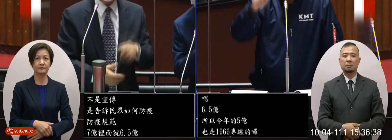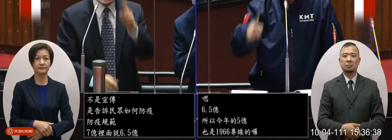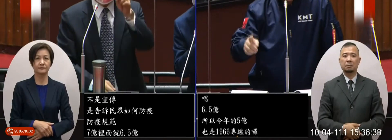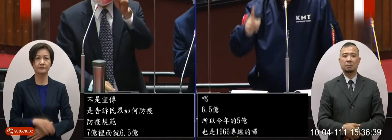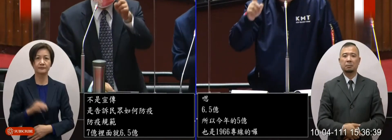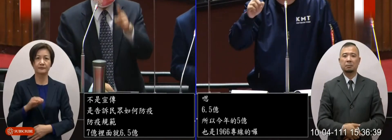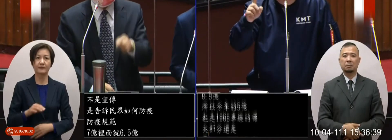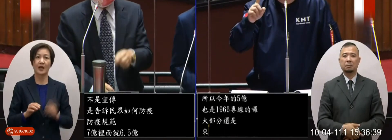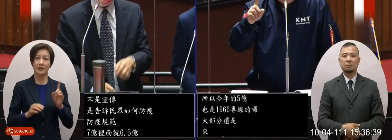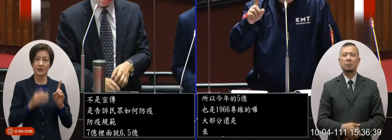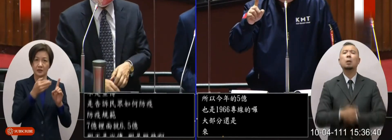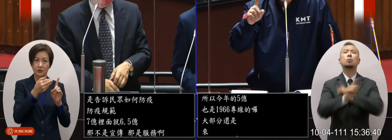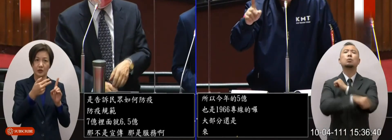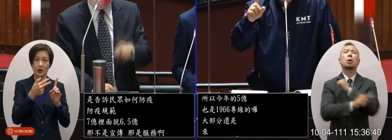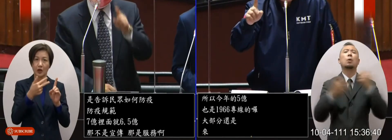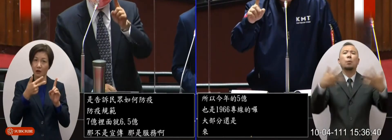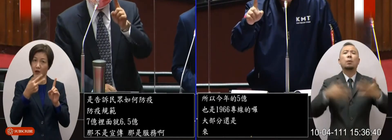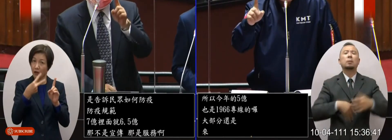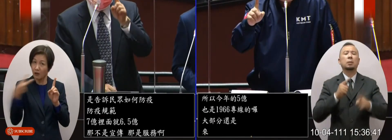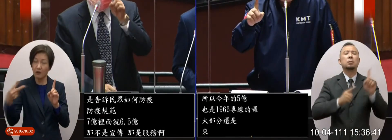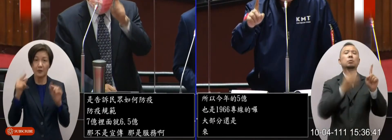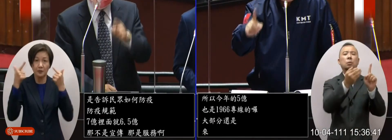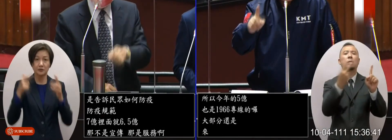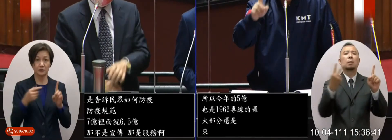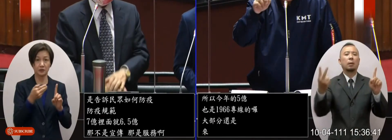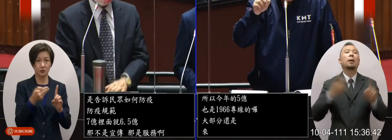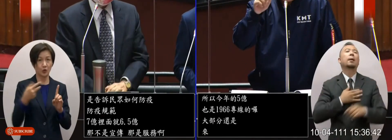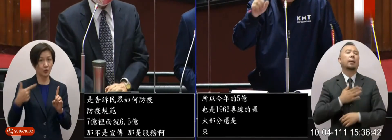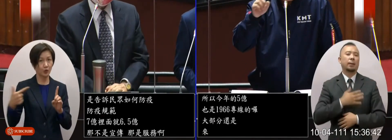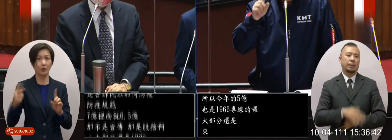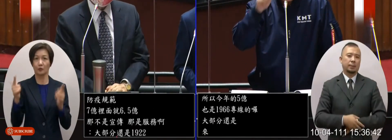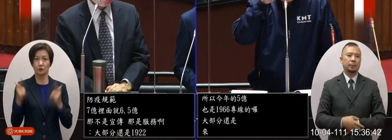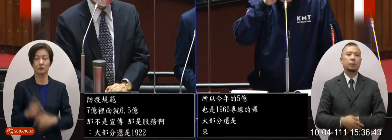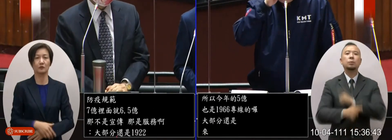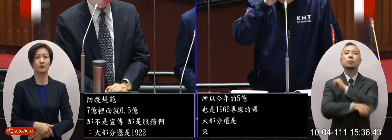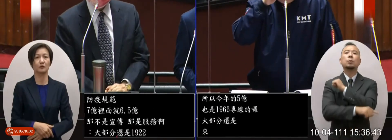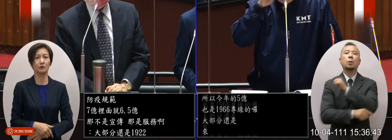问题。 1922， 最后 不是6662， 1922。来，院长，最